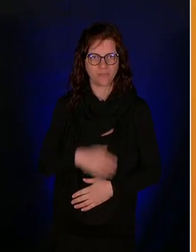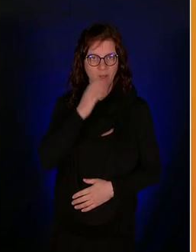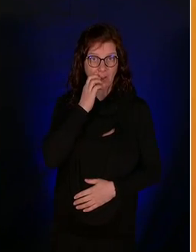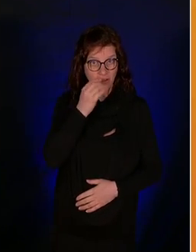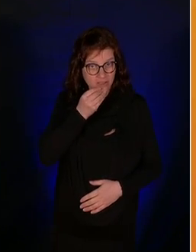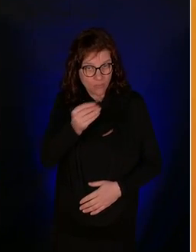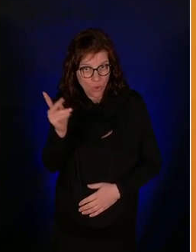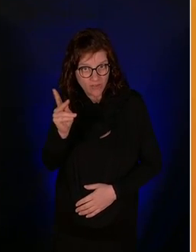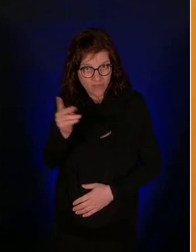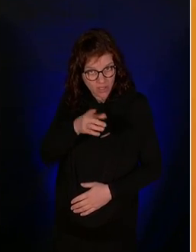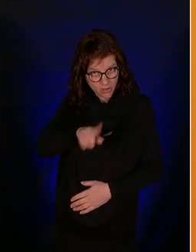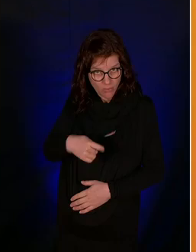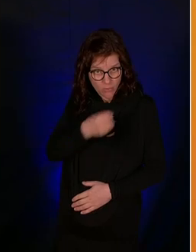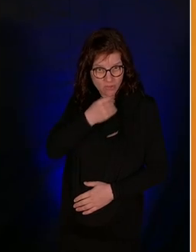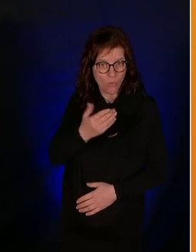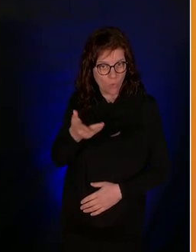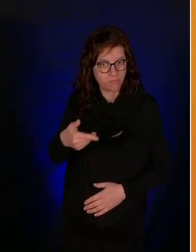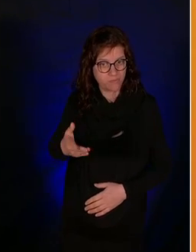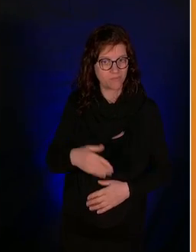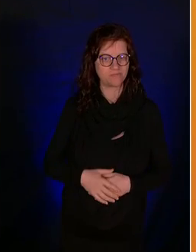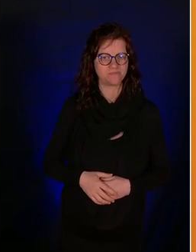C'est bon, Kevin ? Oui, non, c'est bon. Vas-y. Eh ben, vas-y.